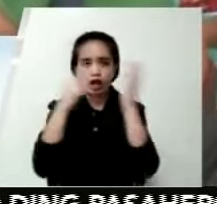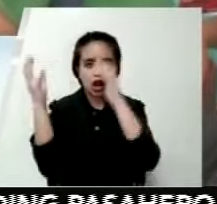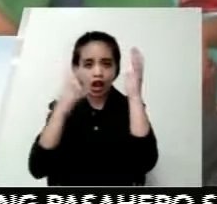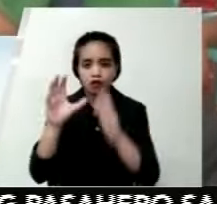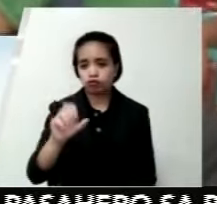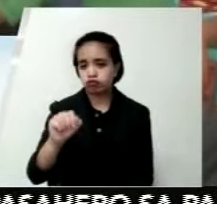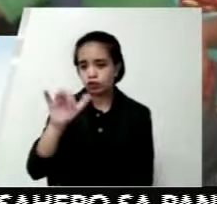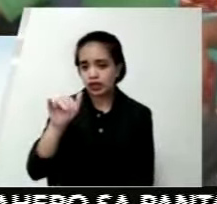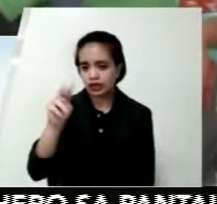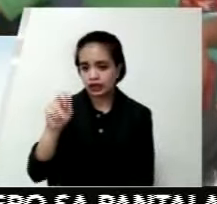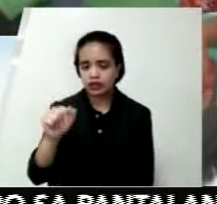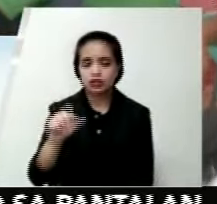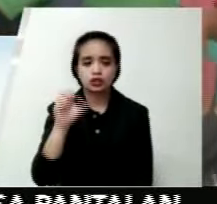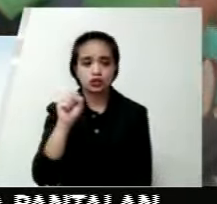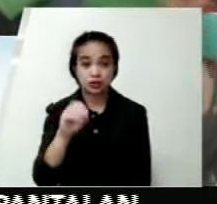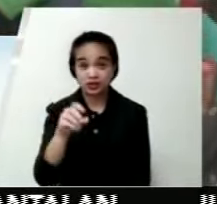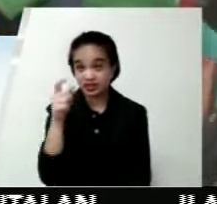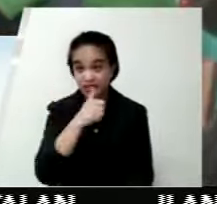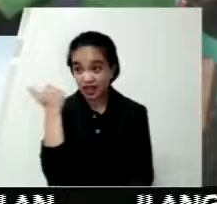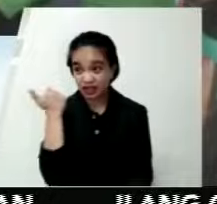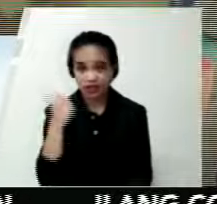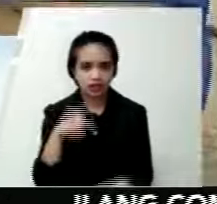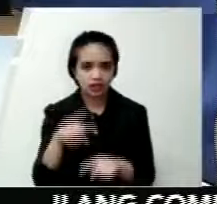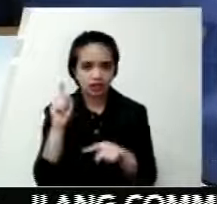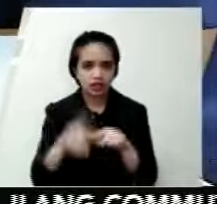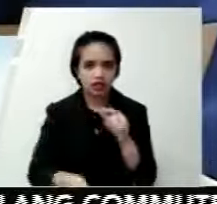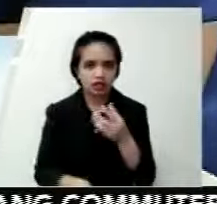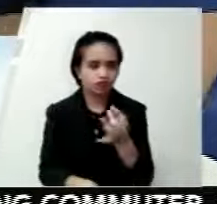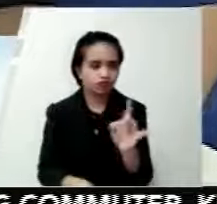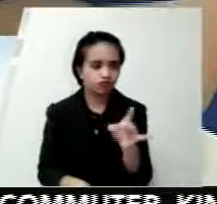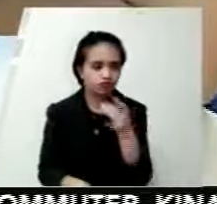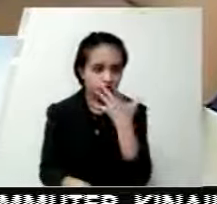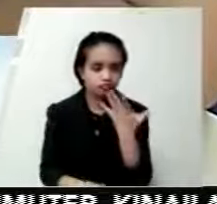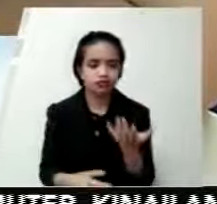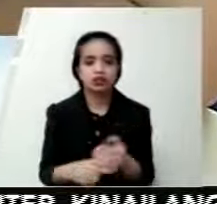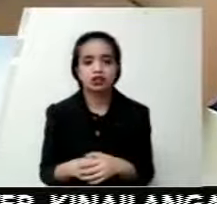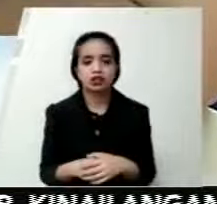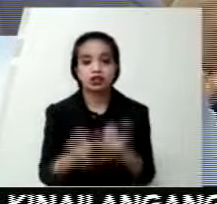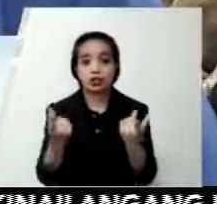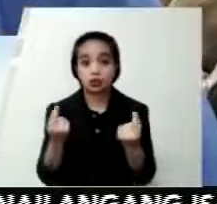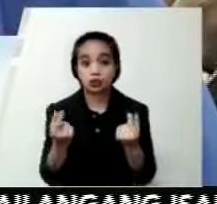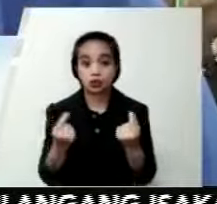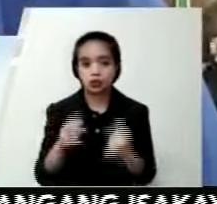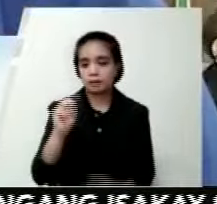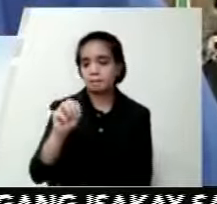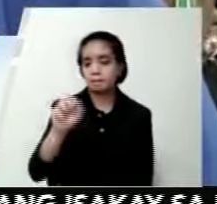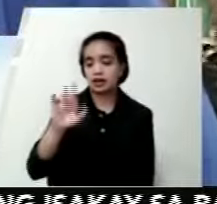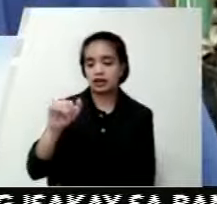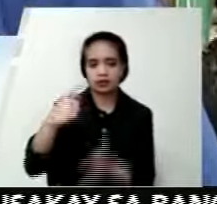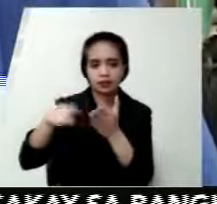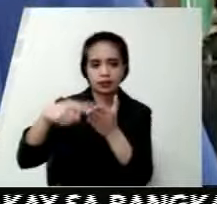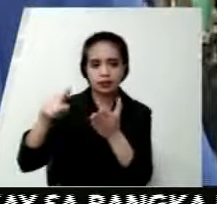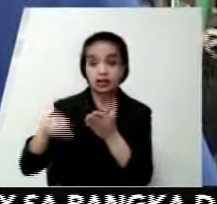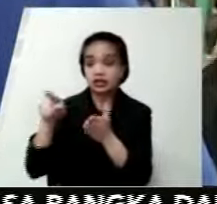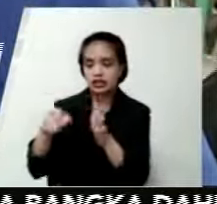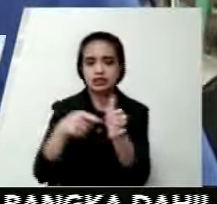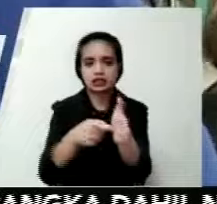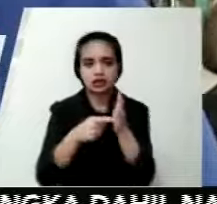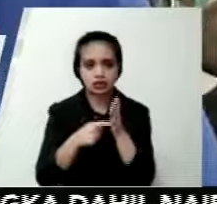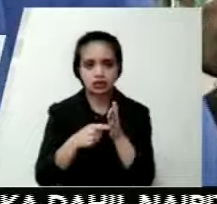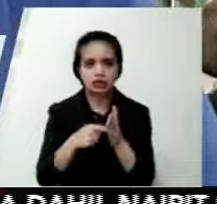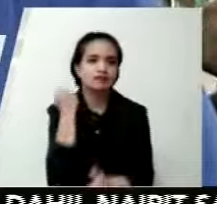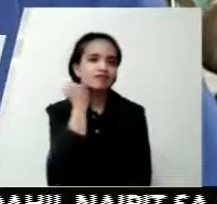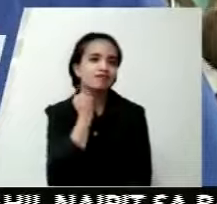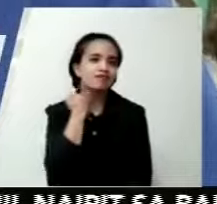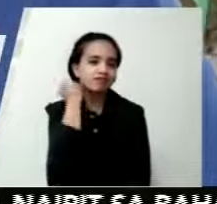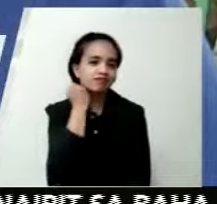may iba kasi, di ba, hindi nakapag-take ng mga gamot nila. Nagpasuri na rin si Marife. Nag-request lang tayo ng ultrasound tsaka